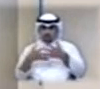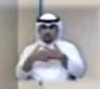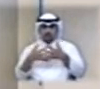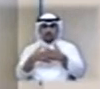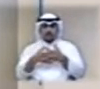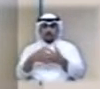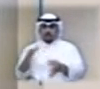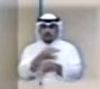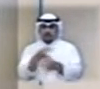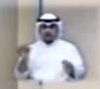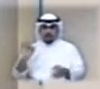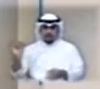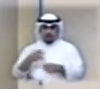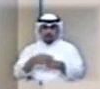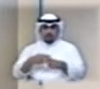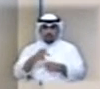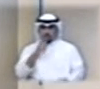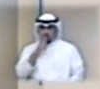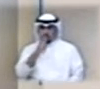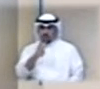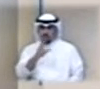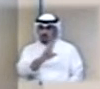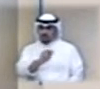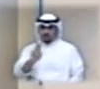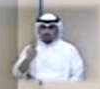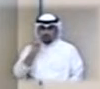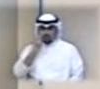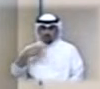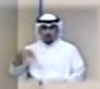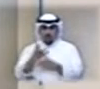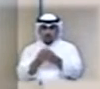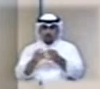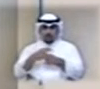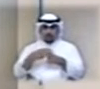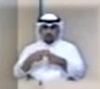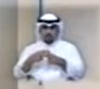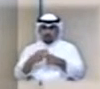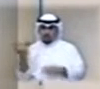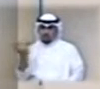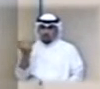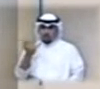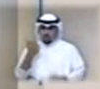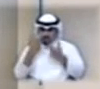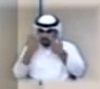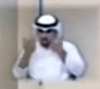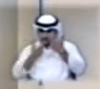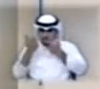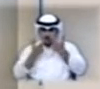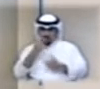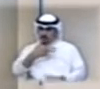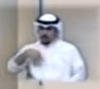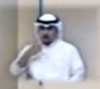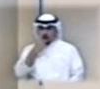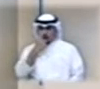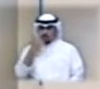في الدولة، مؤكدا بأنه لم ولن يدخر وسعا في سبيل إنصاف وتقدير كافة الجهود المخلصة